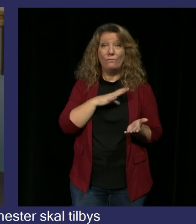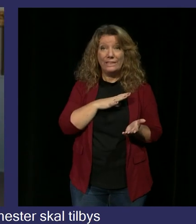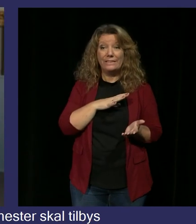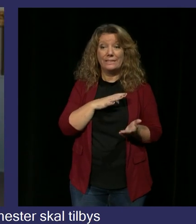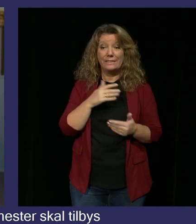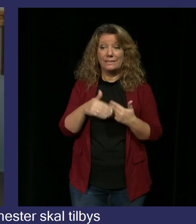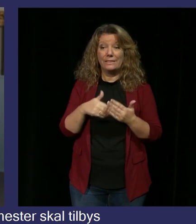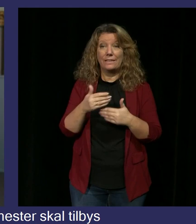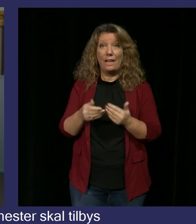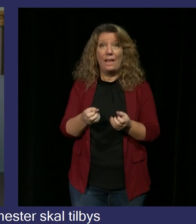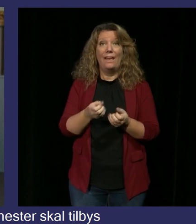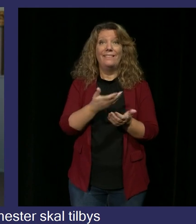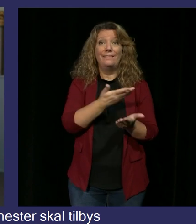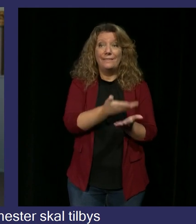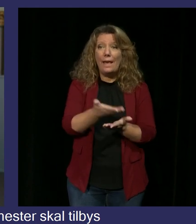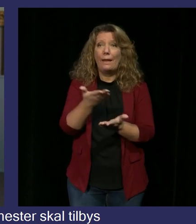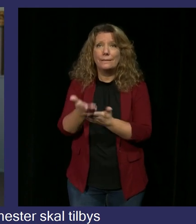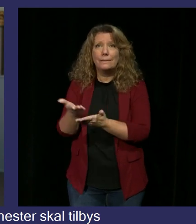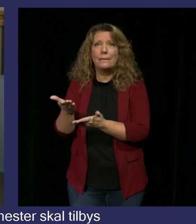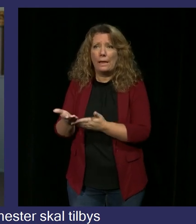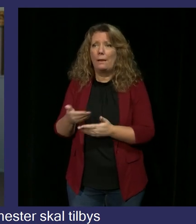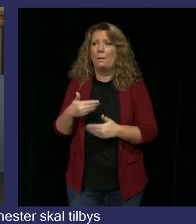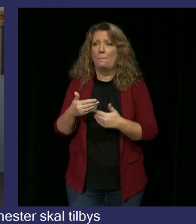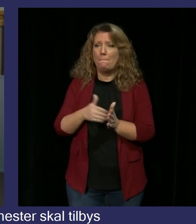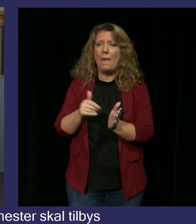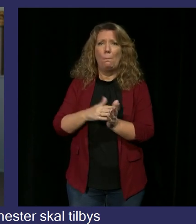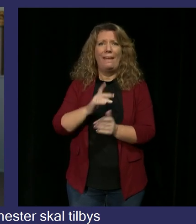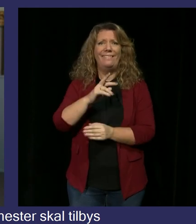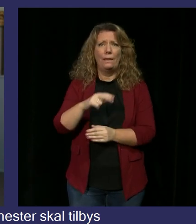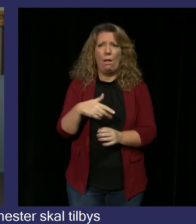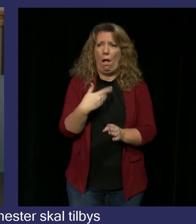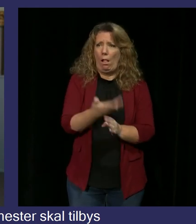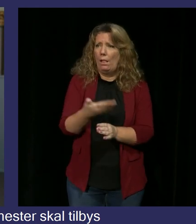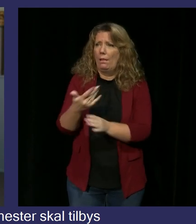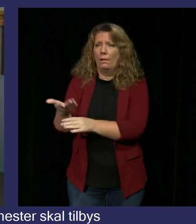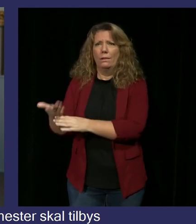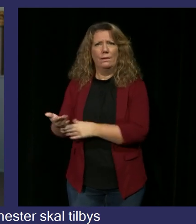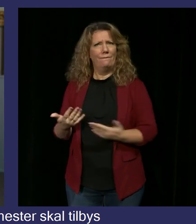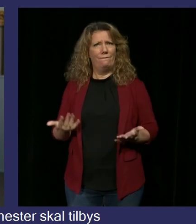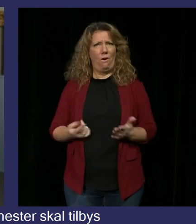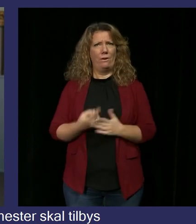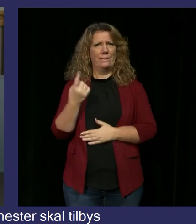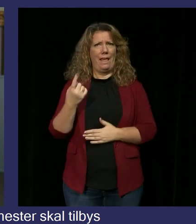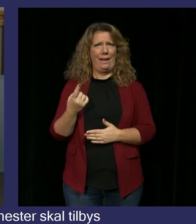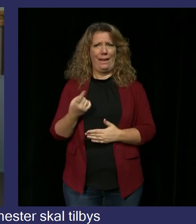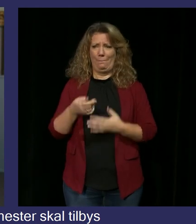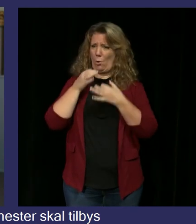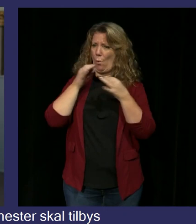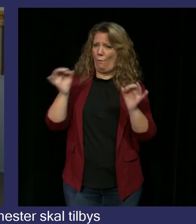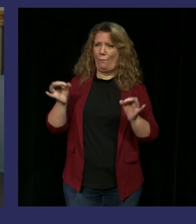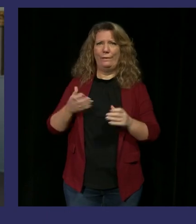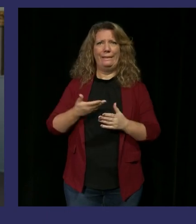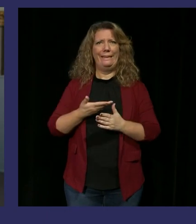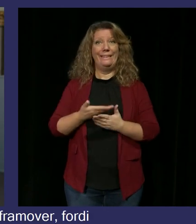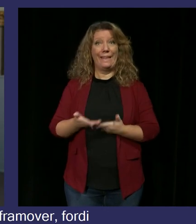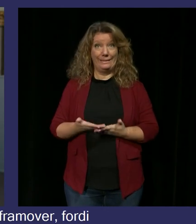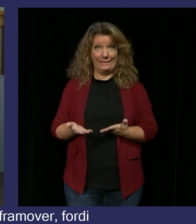og flere tjenester skal tilbys digitalt, hva da med offentlige tjenester på